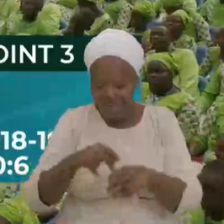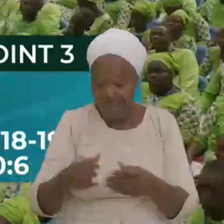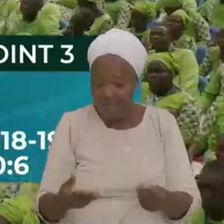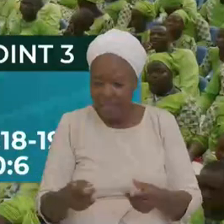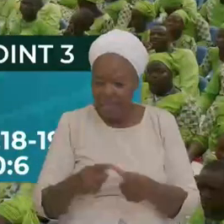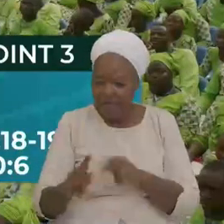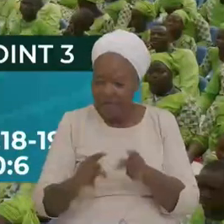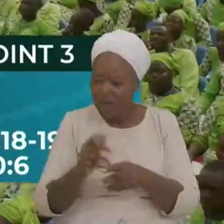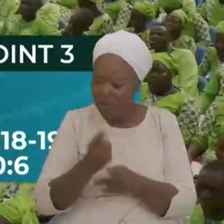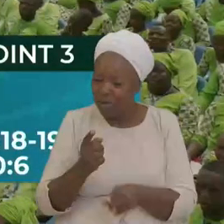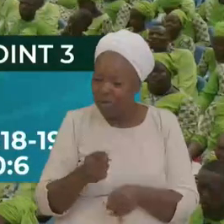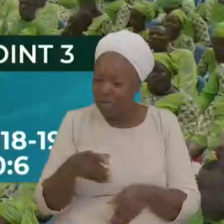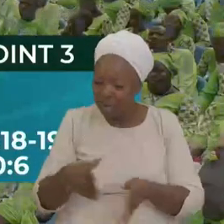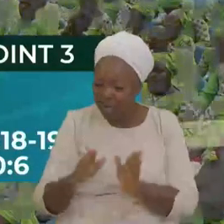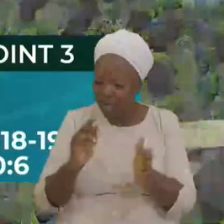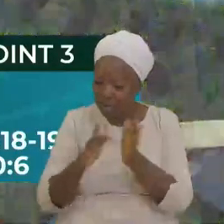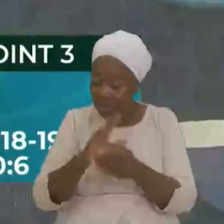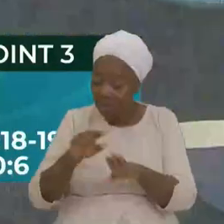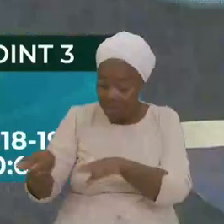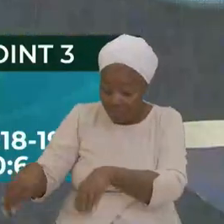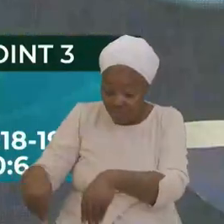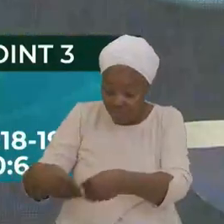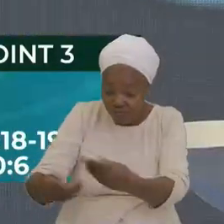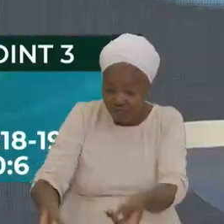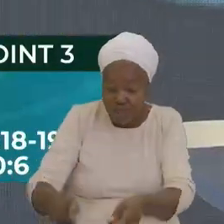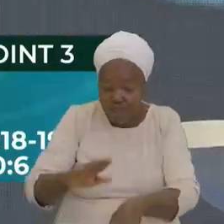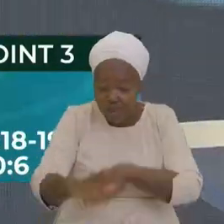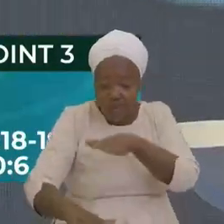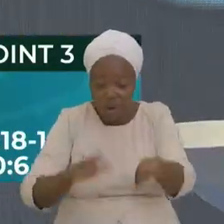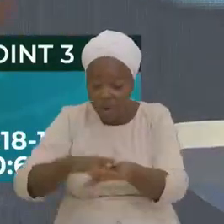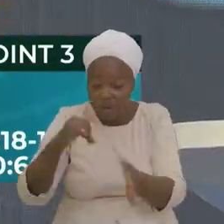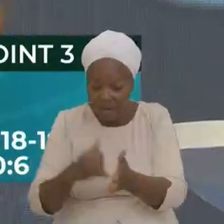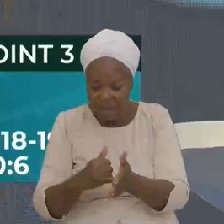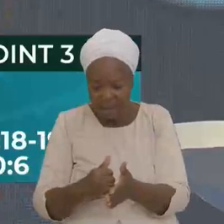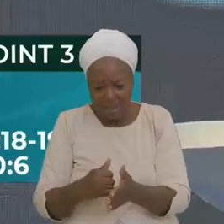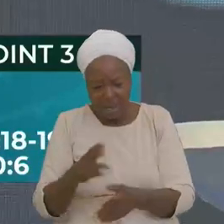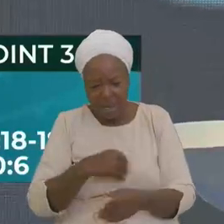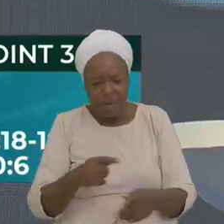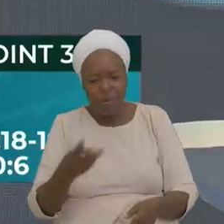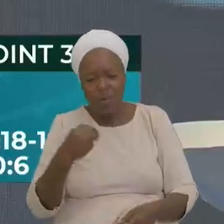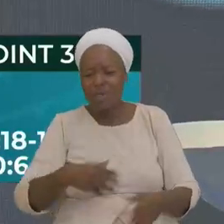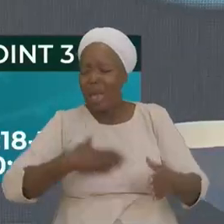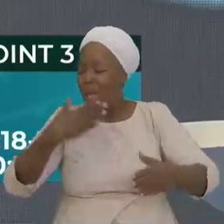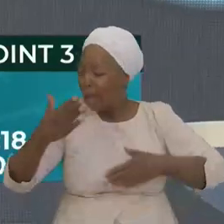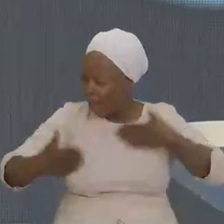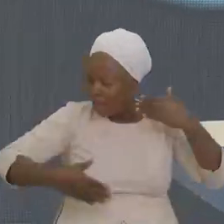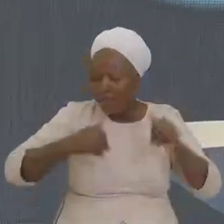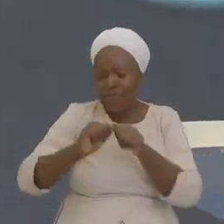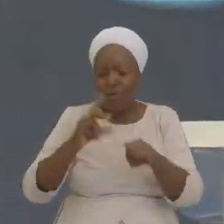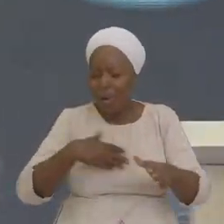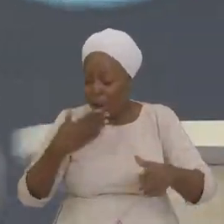voyez comment ils ont mis les branches d'arbres par terre. Et ils ont permis à Jésus de passer dessus.